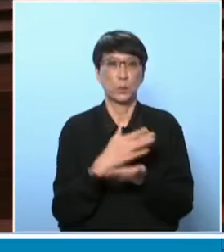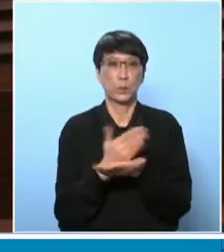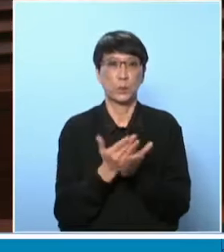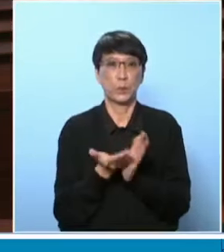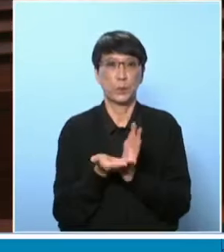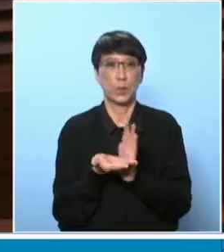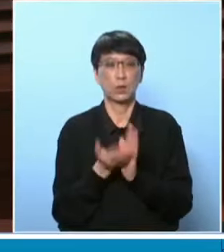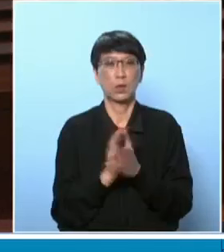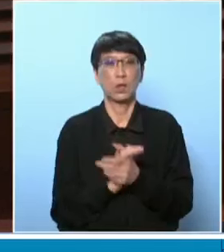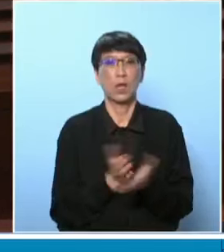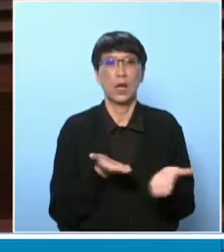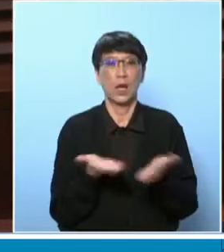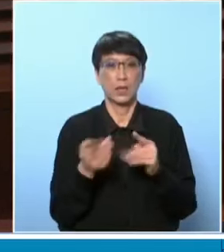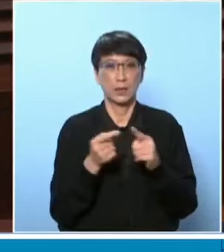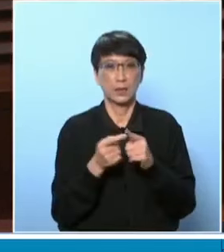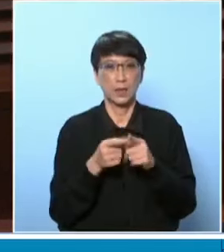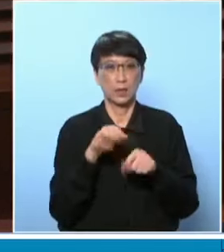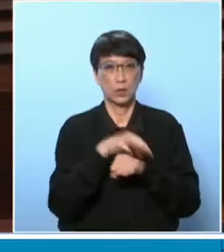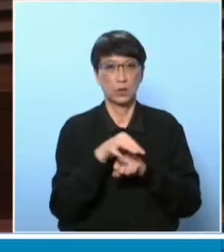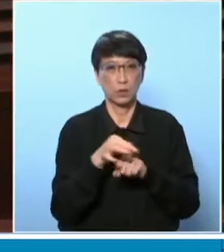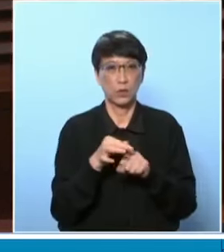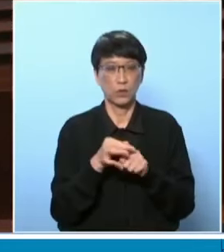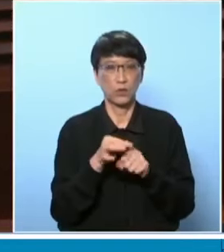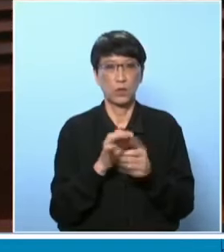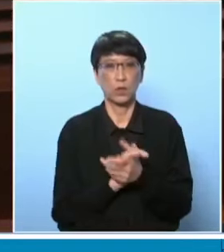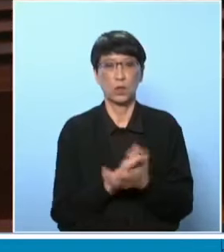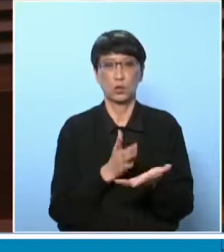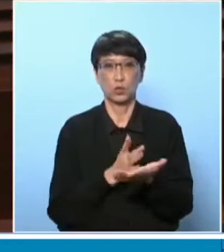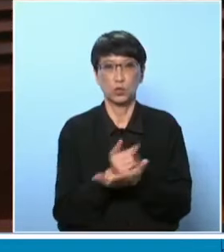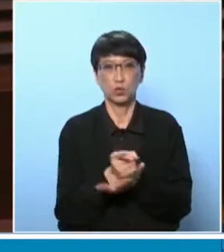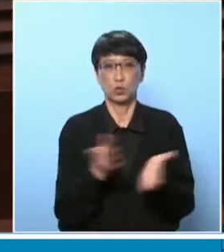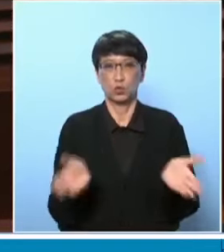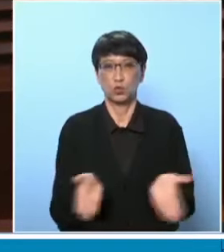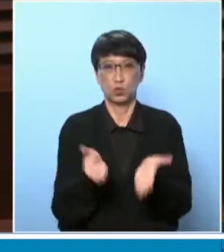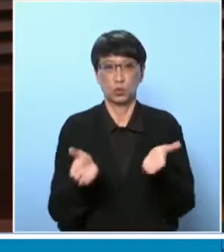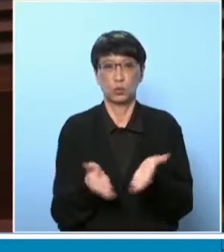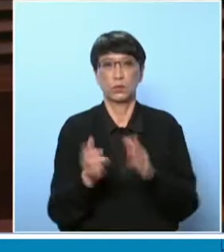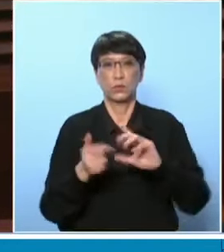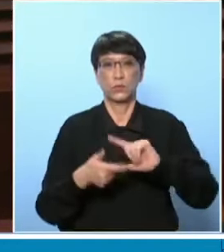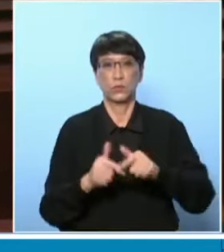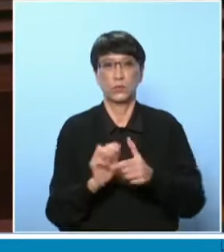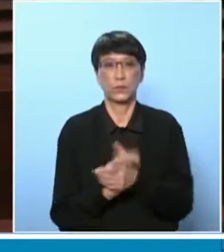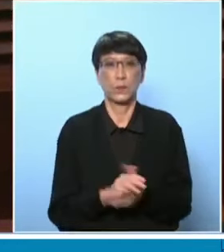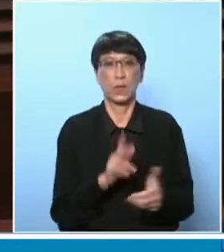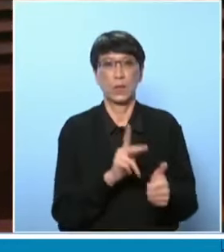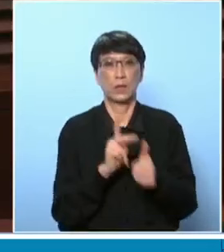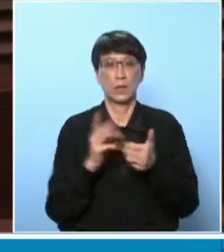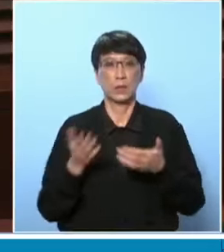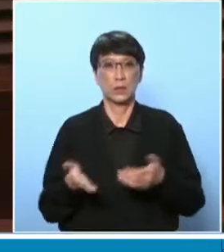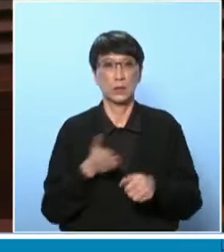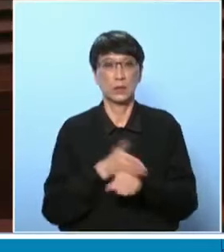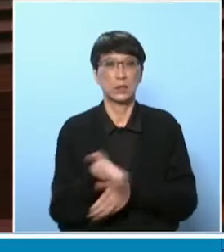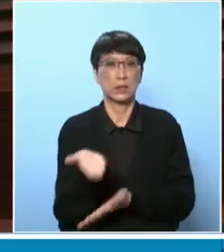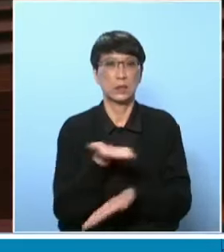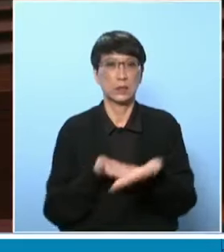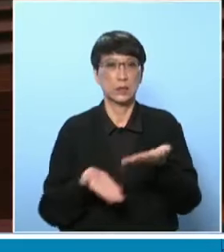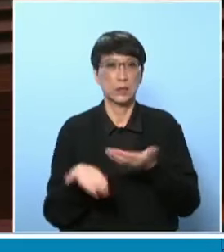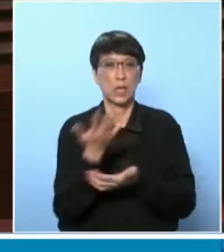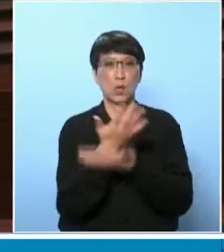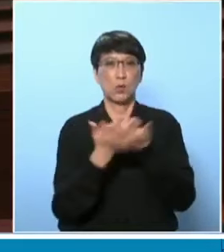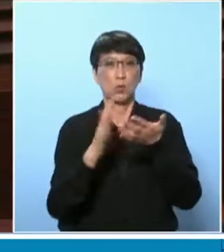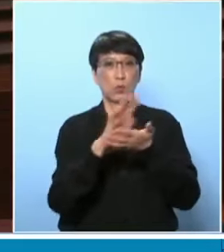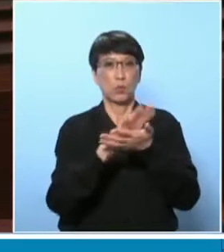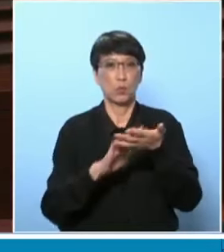的客源市場去做一些更加針對性的宣傳的方案。我們利用現在社交的平台，去利